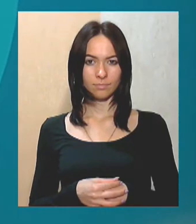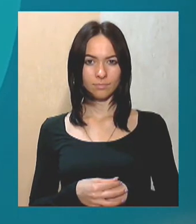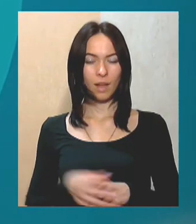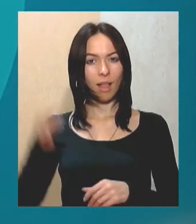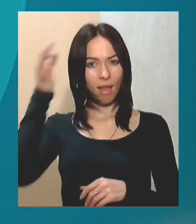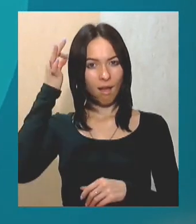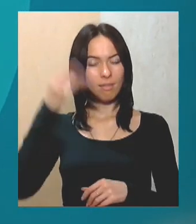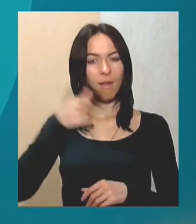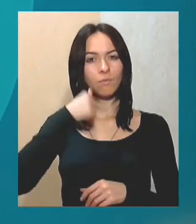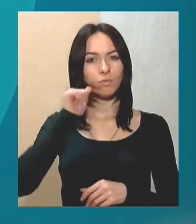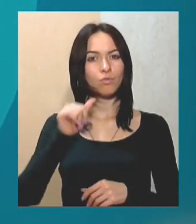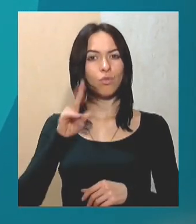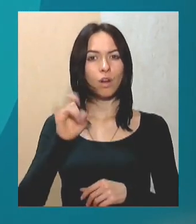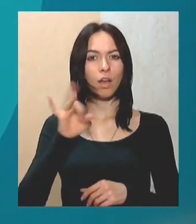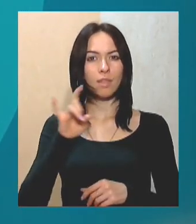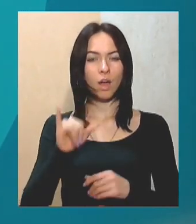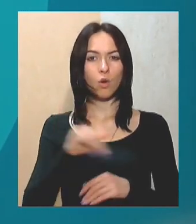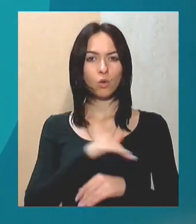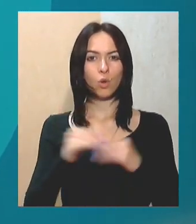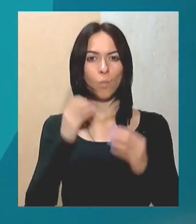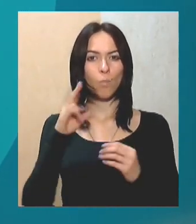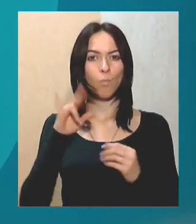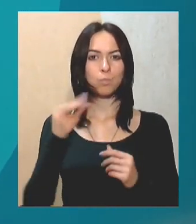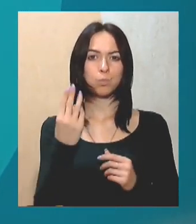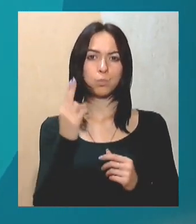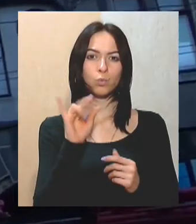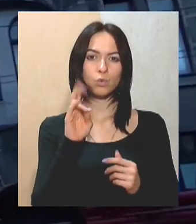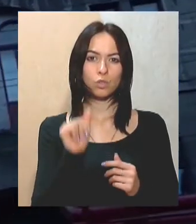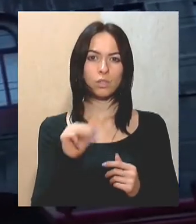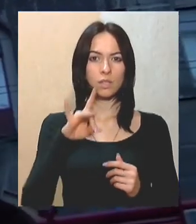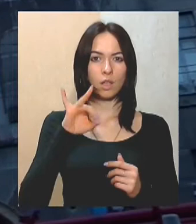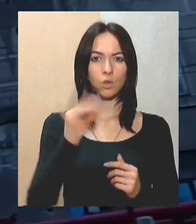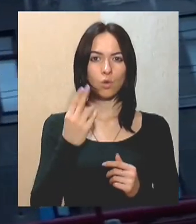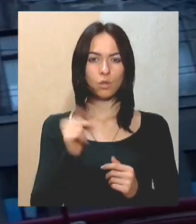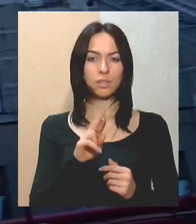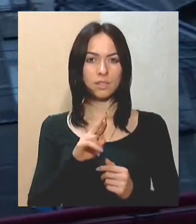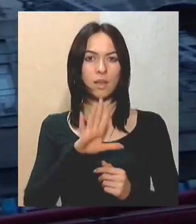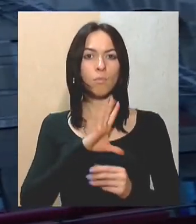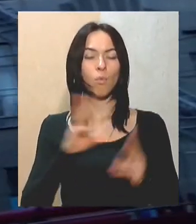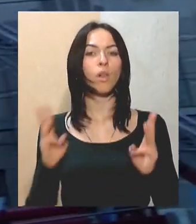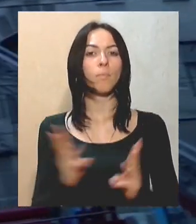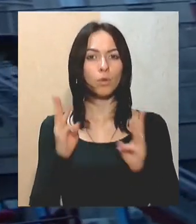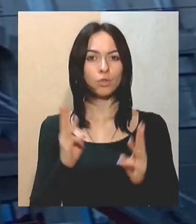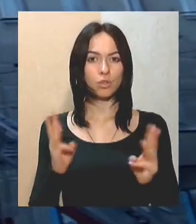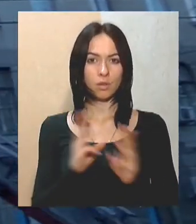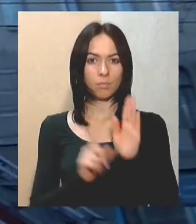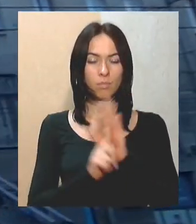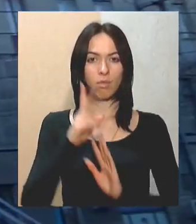Нагадаємо, вчора на розі вулиць Пушкінська та Троїцька в будівлі сталася пожежа. Загоряння почалося на третьому